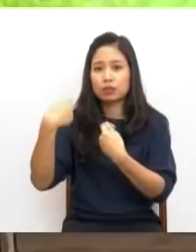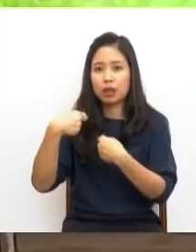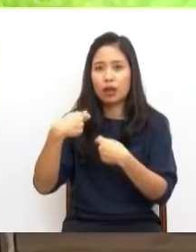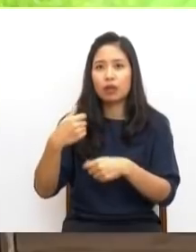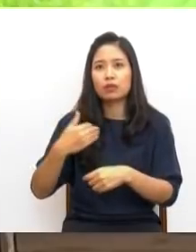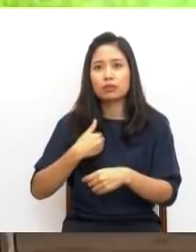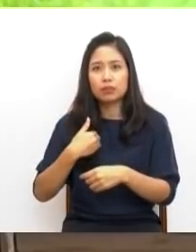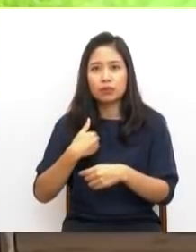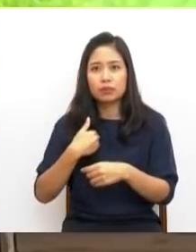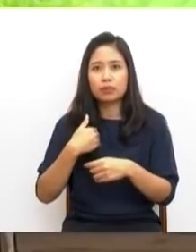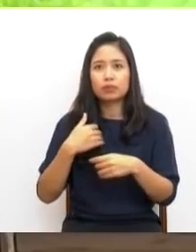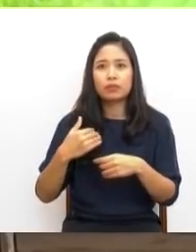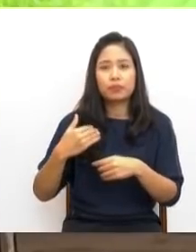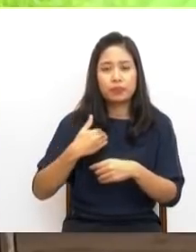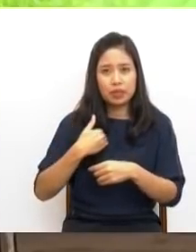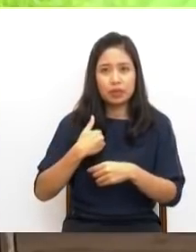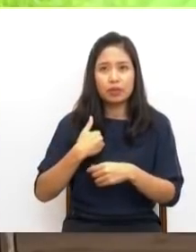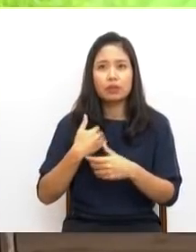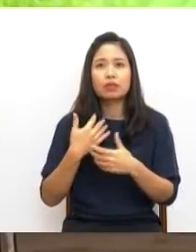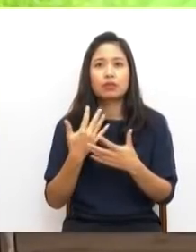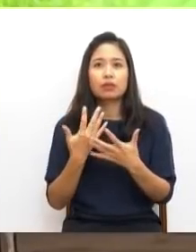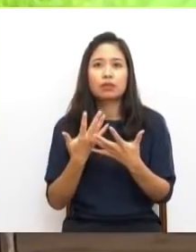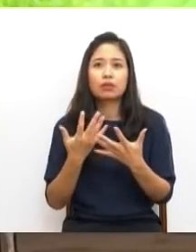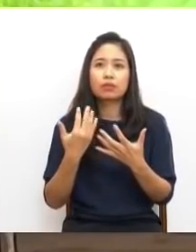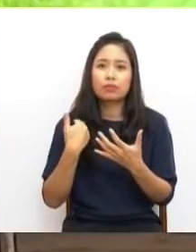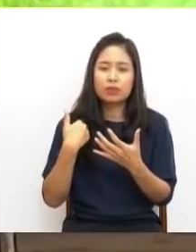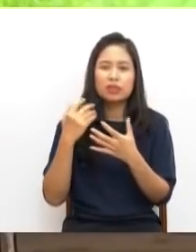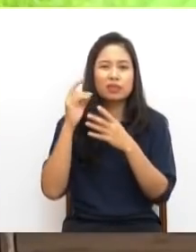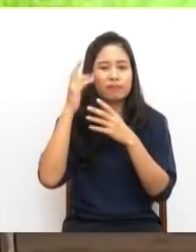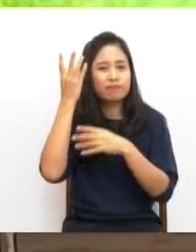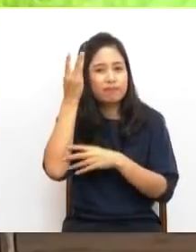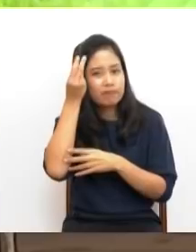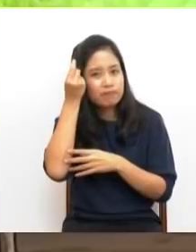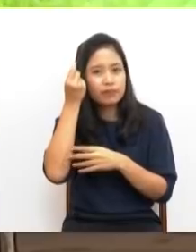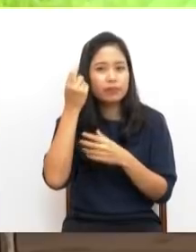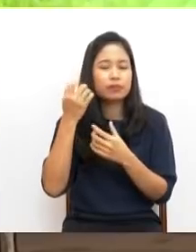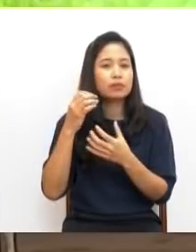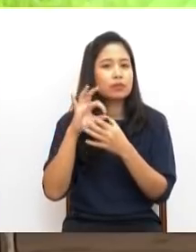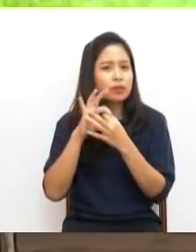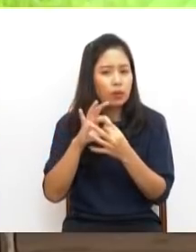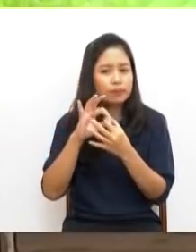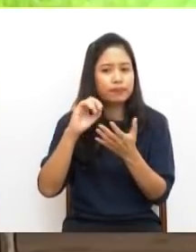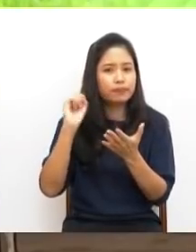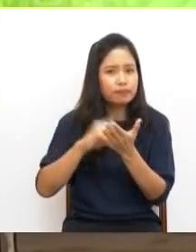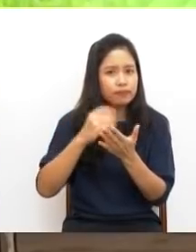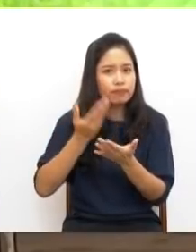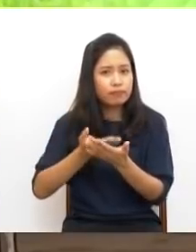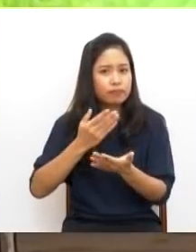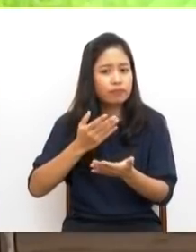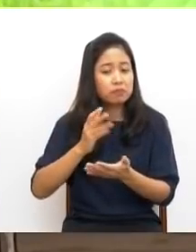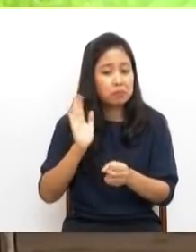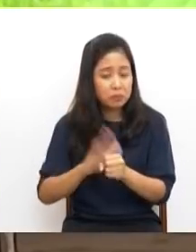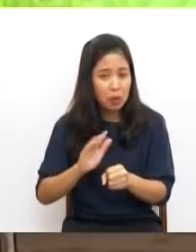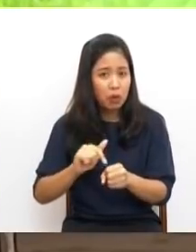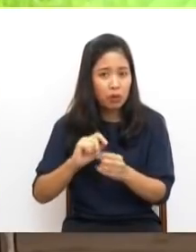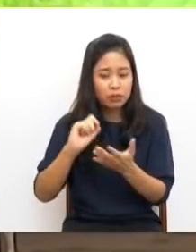างซึ่งก็มีความวิตกกังวลอยู่หลายท่านว่าเอ๊ะปีนี้จะจ้างต่อไหมแล้วจ้างแล้วนี่